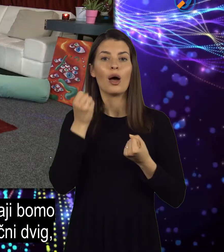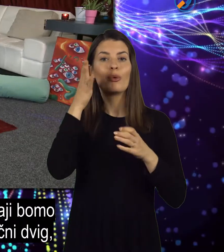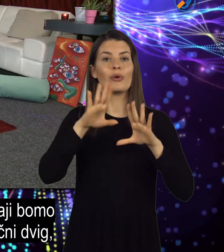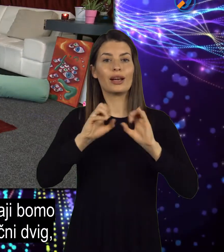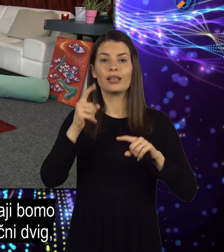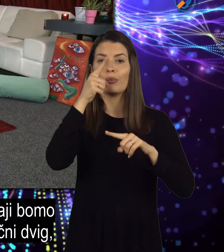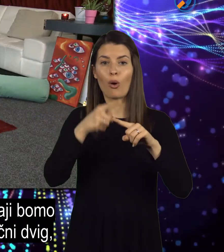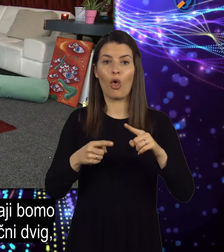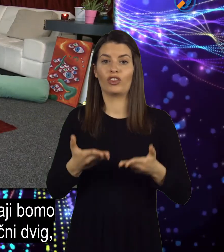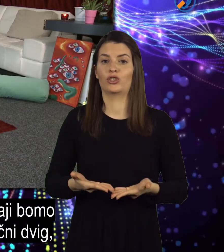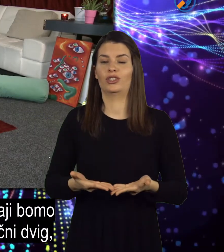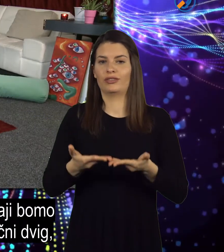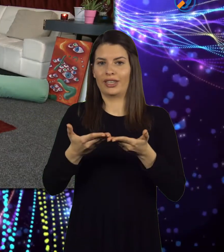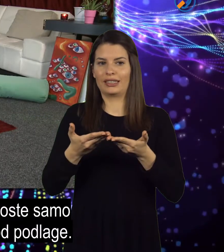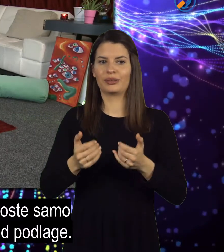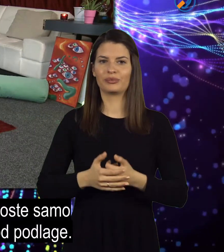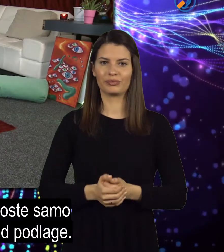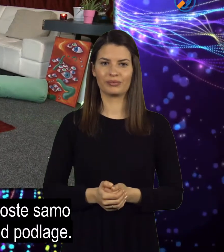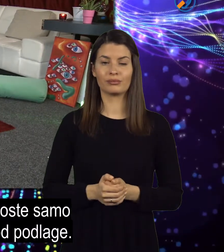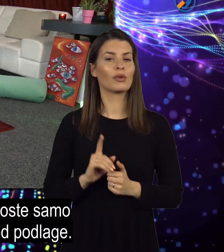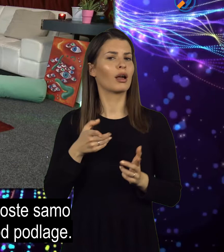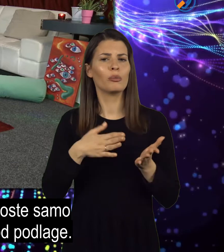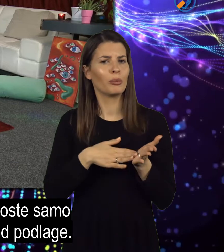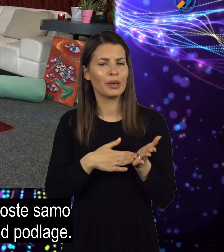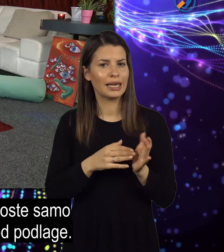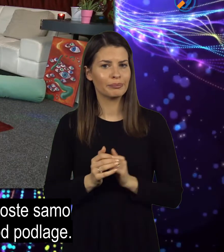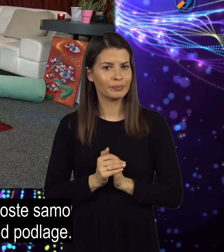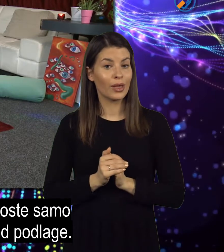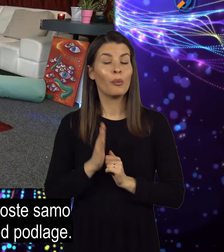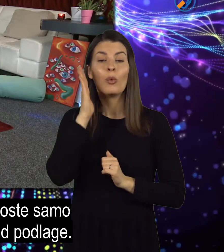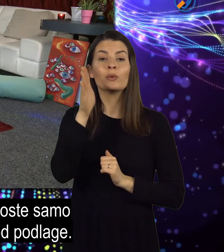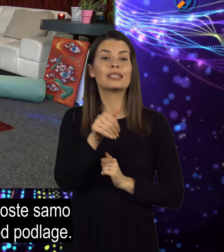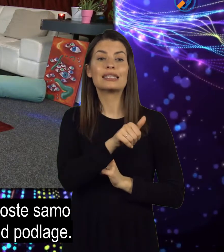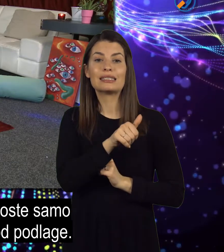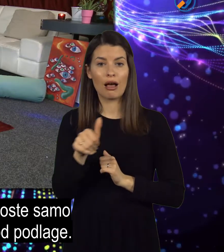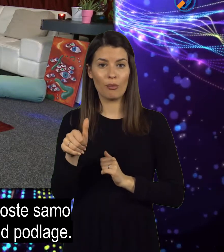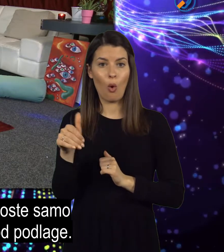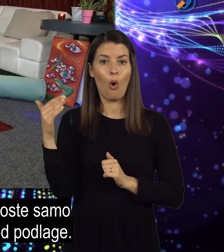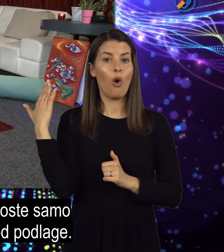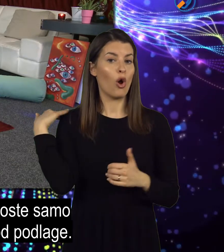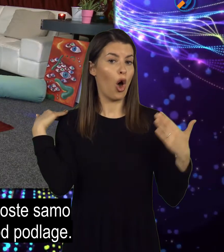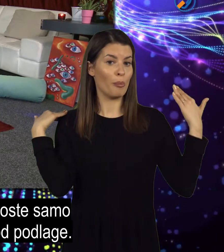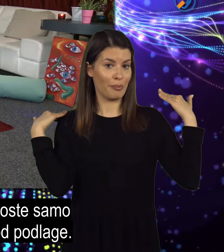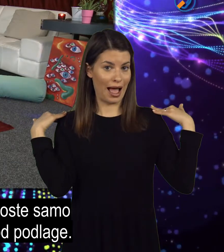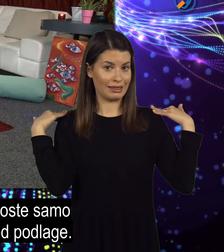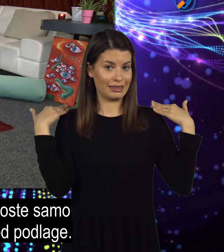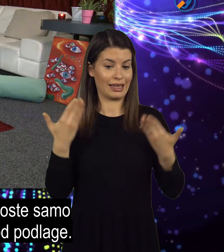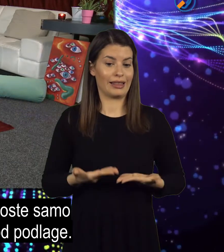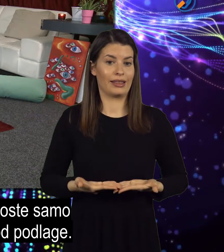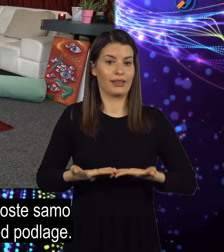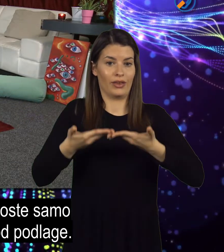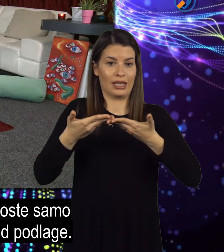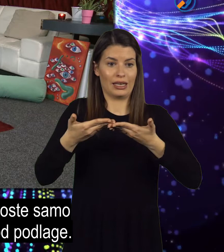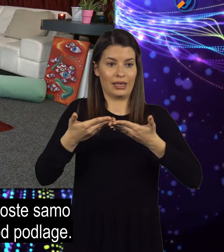vaji bomo naredili polovični dvig. Kar pomeni, da boste samo lopatice dvignili